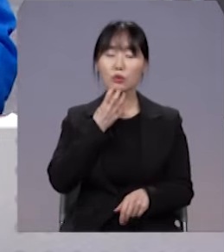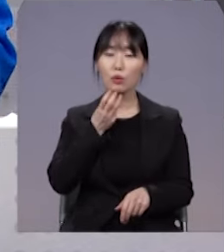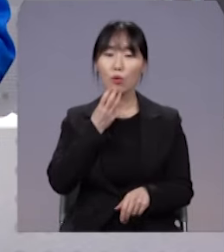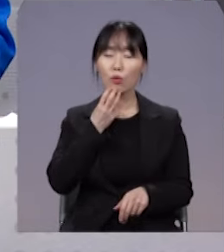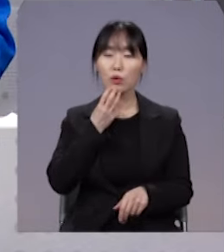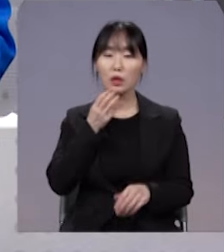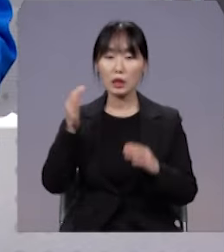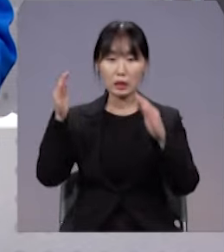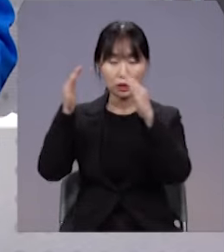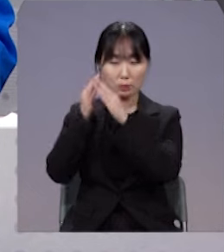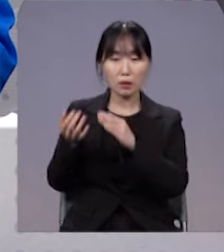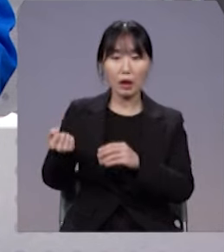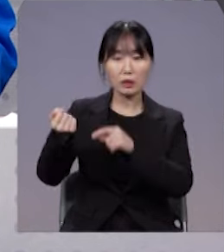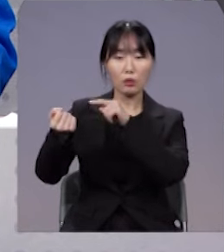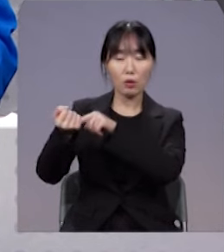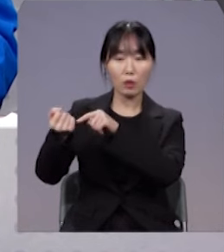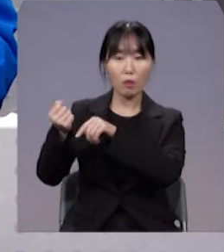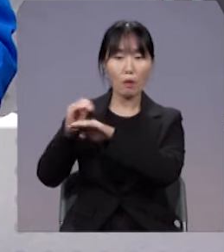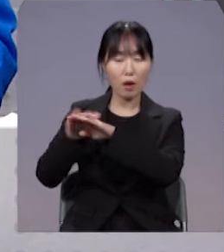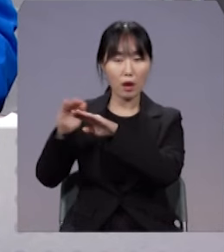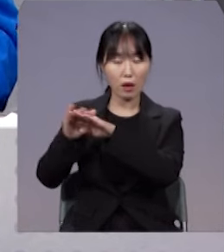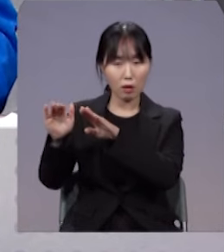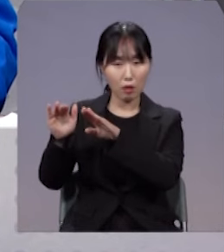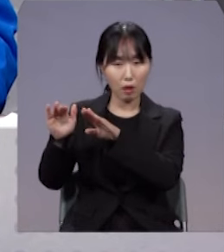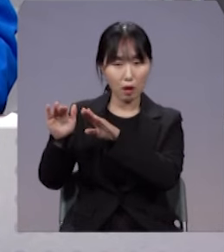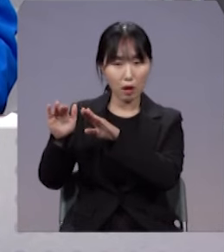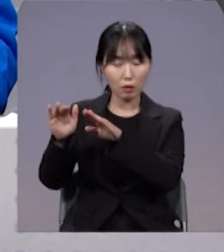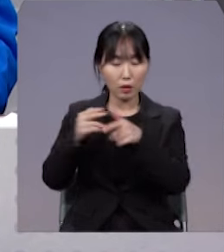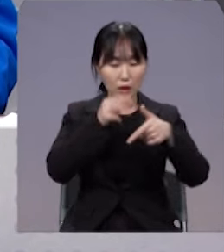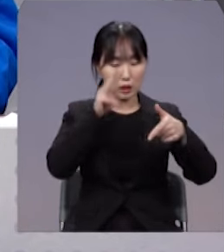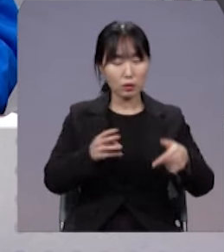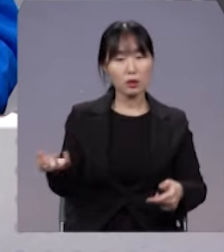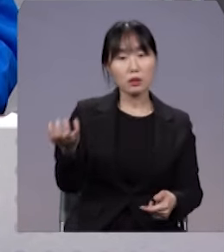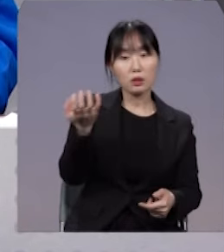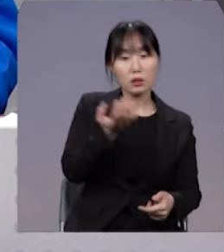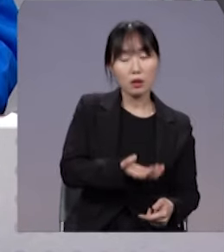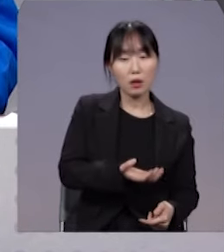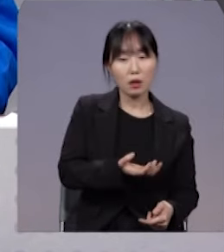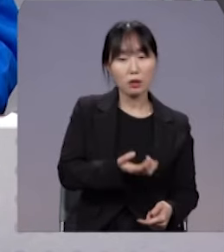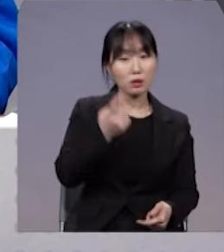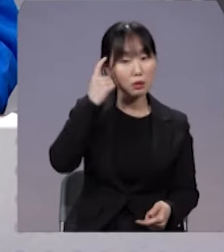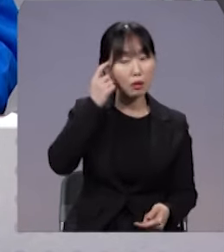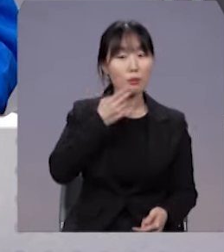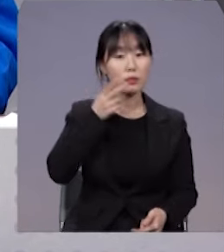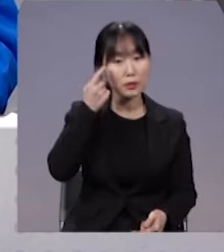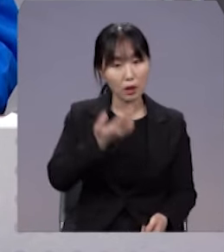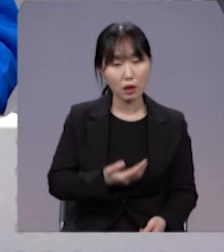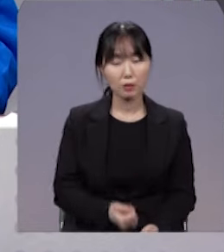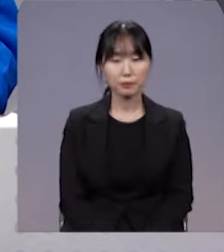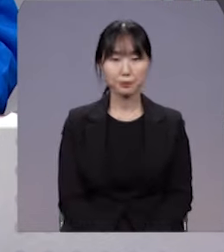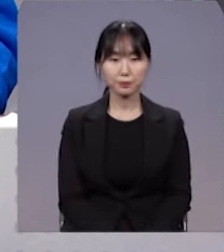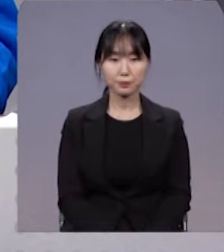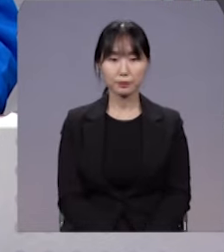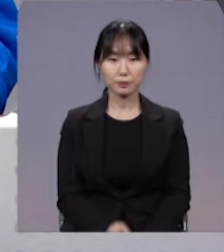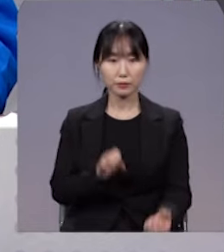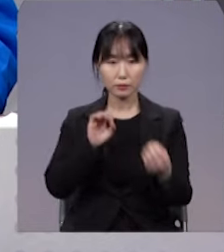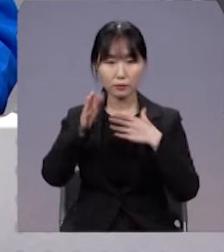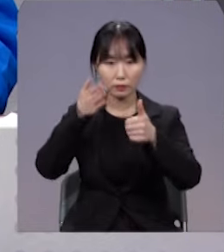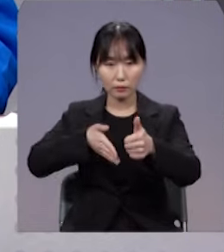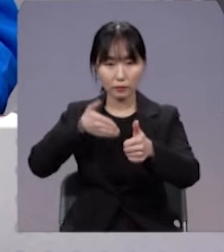처분해 집을 처분해서 우리 지역으로 올 생각은 없는지 그걸 한 대표해 주시기 바랍니다네 표해